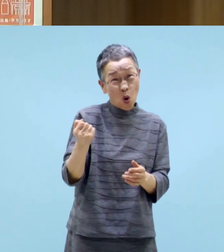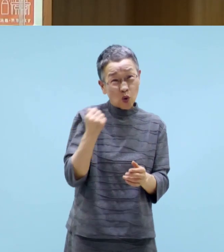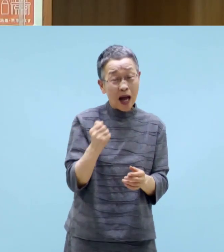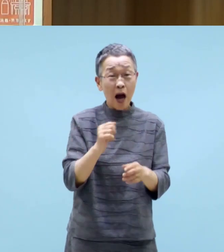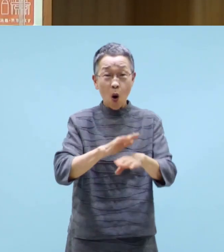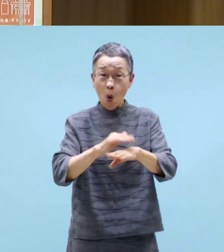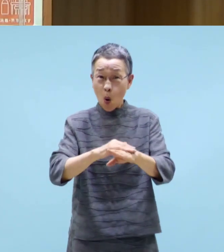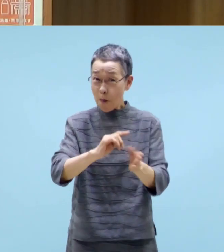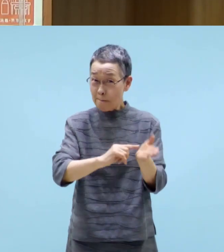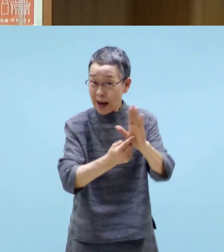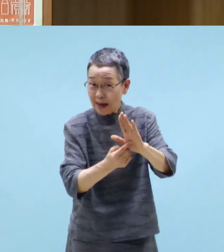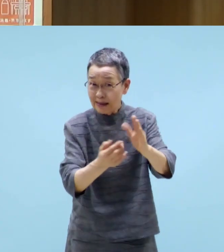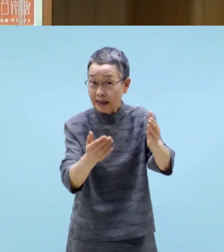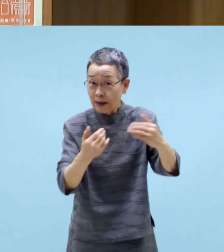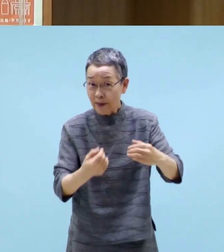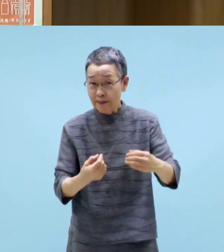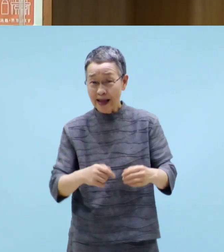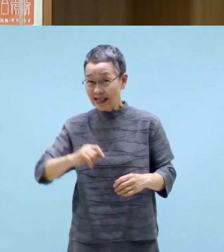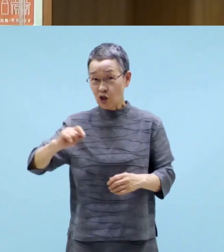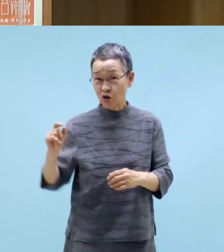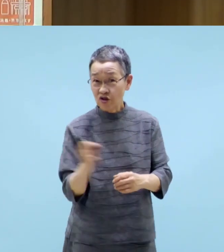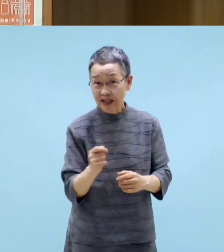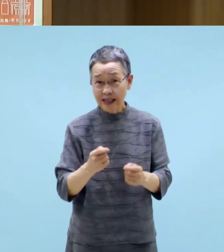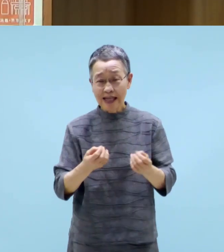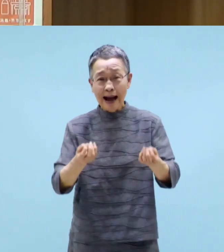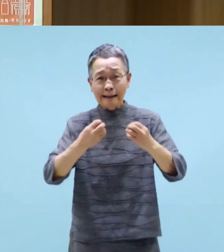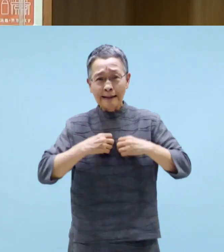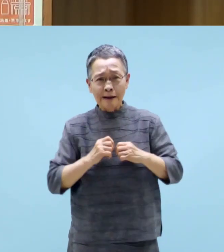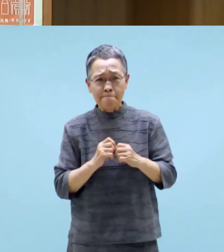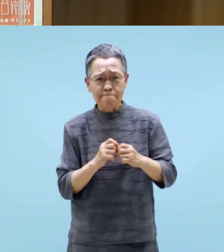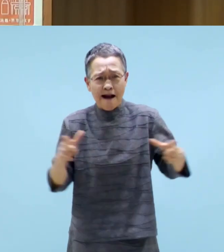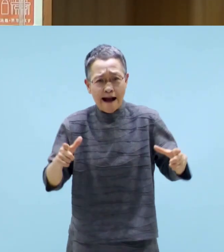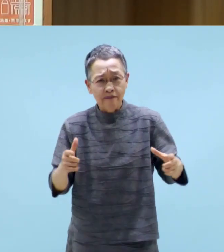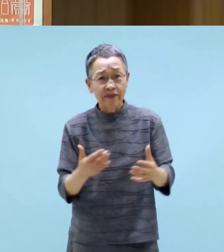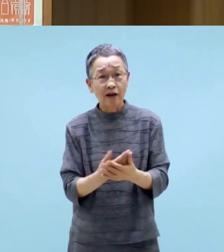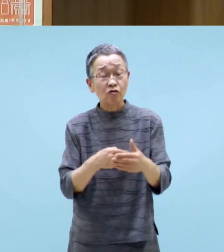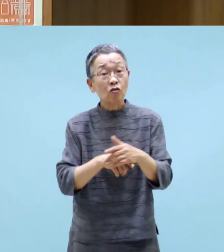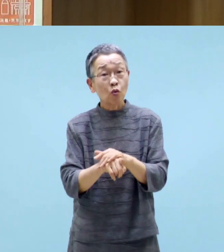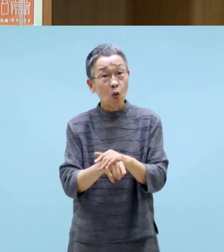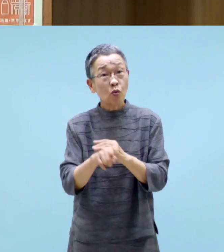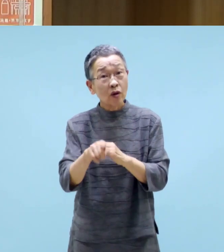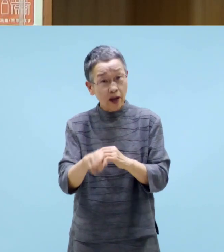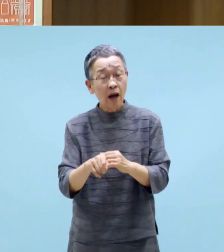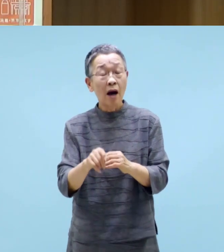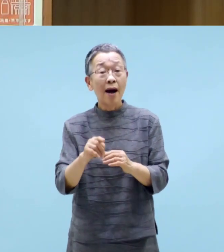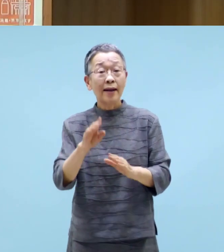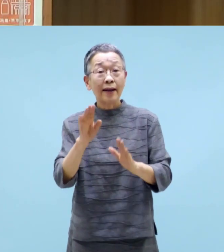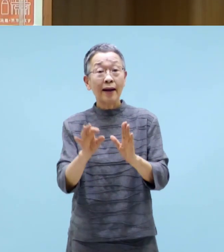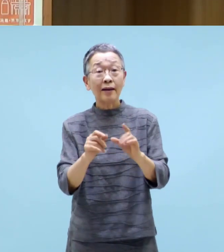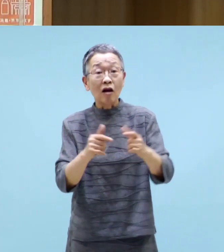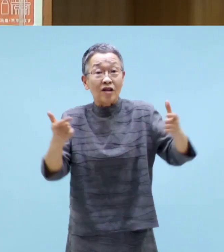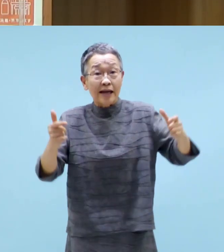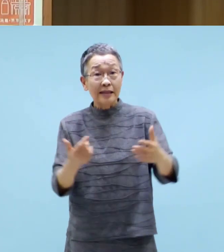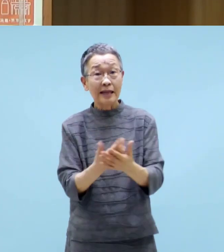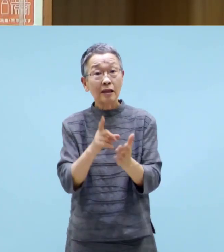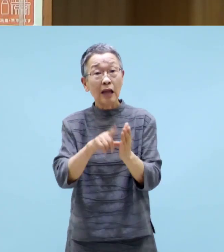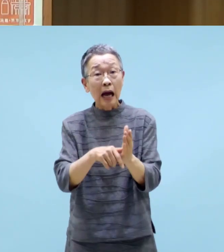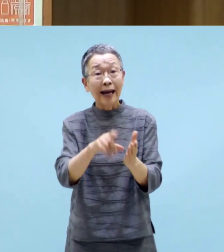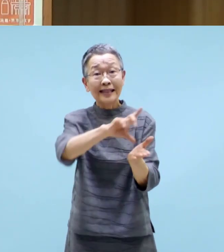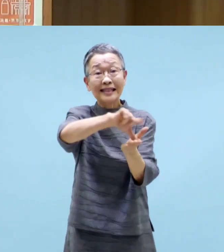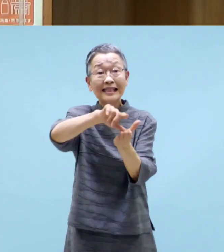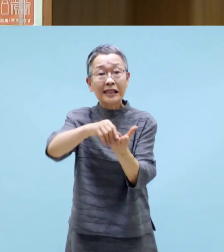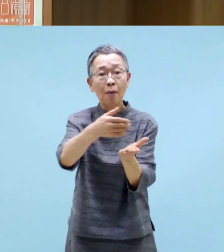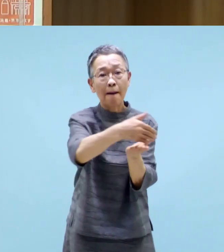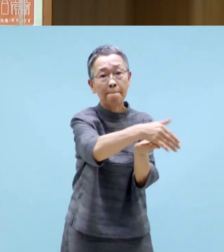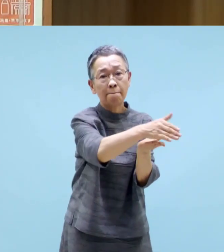ならない急激な感染拡大の状況の中では、例えばそういった感染が急激に拡大している地域は除外をするとか、